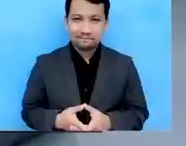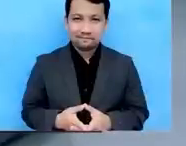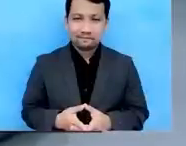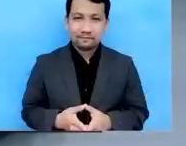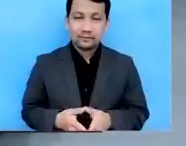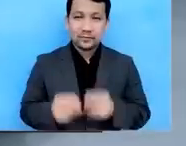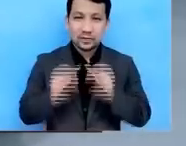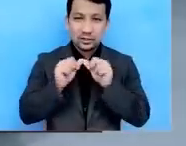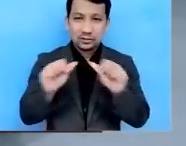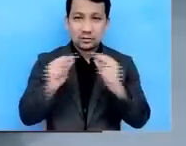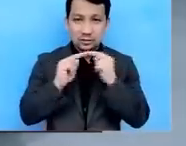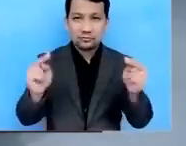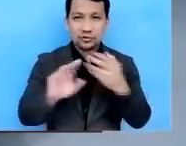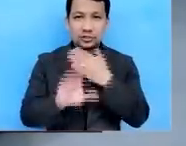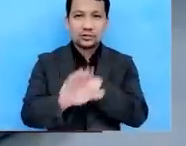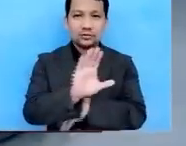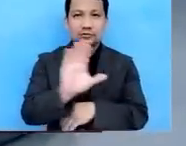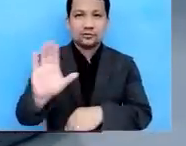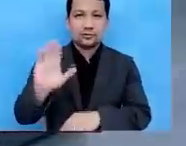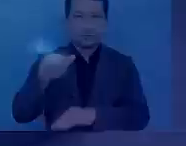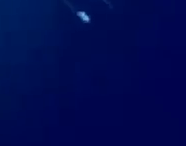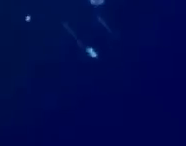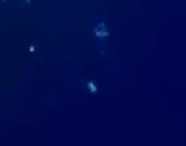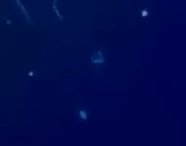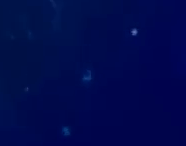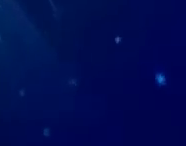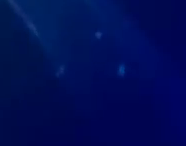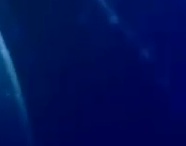Tuloy-tuloy ang balitaan dito sa Frontline Tonight.